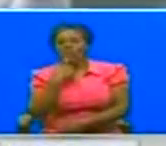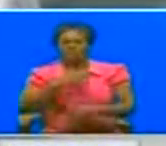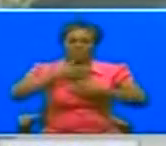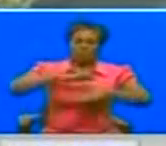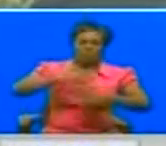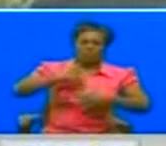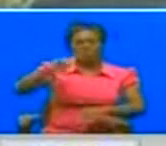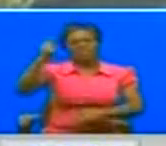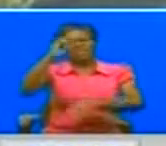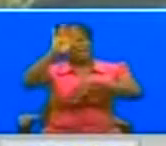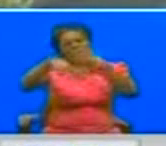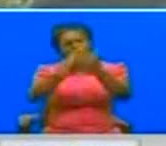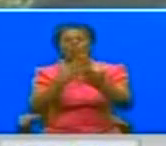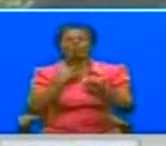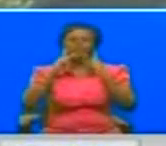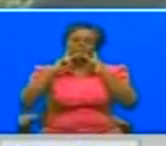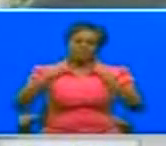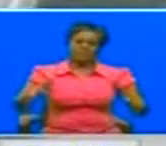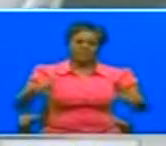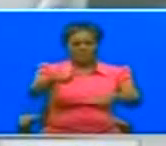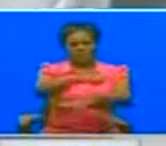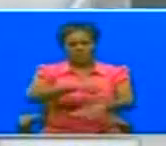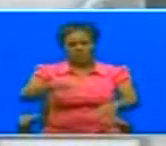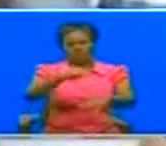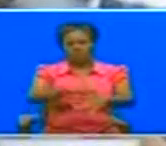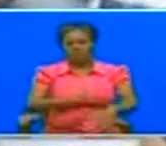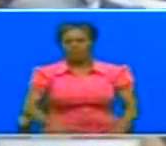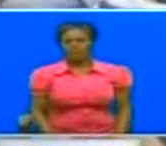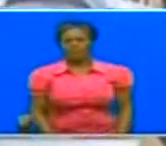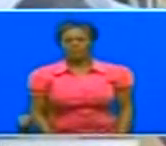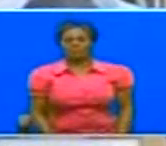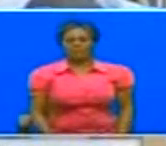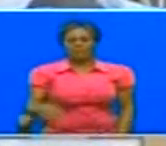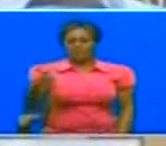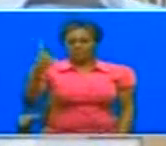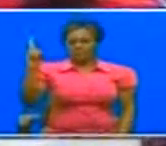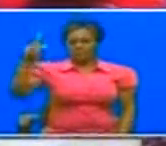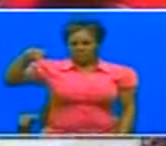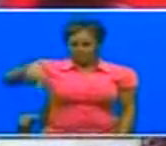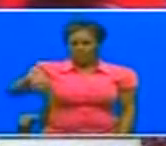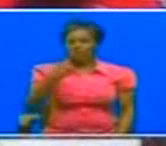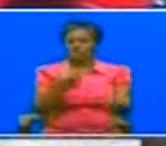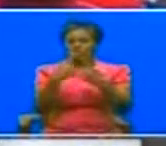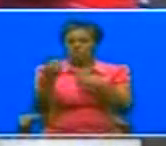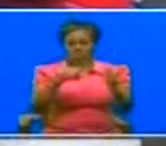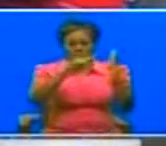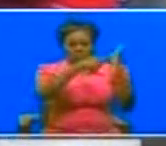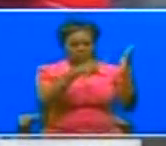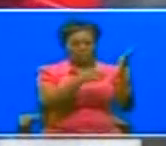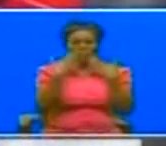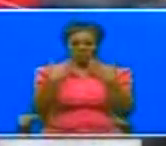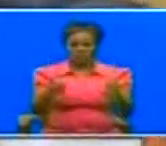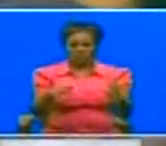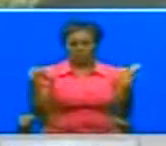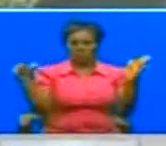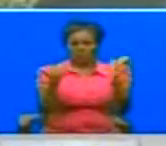Samburu na wa Kenya wote, wanataka amani katika taifa yao. The DP was to outline the government's key considerations on ending the storm